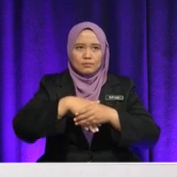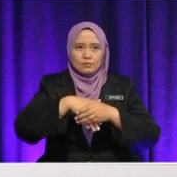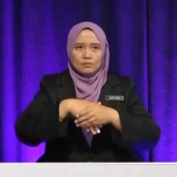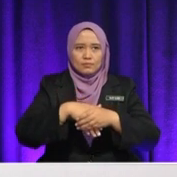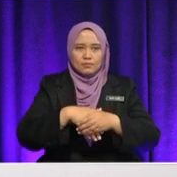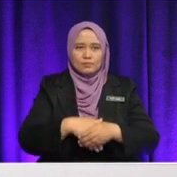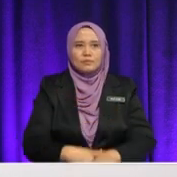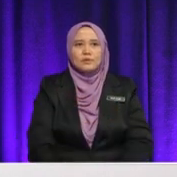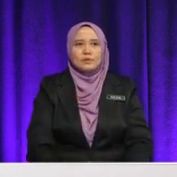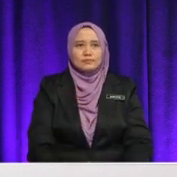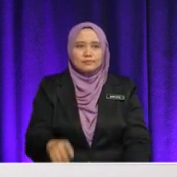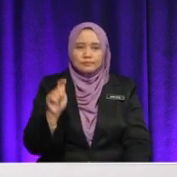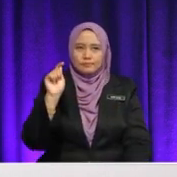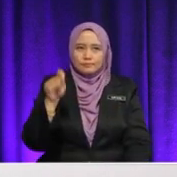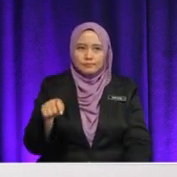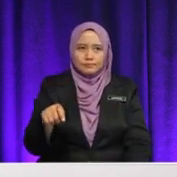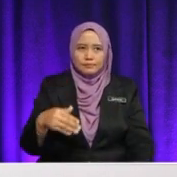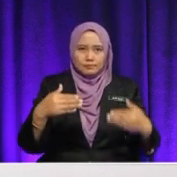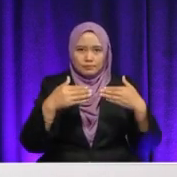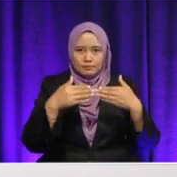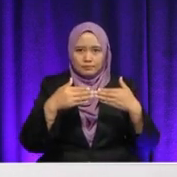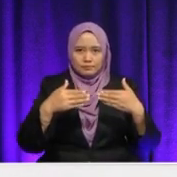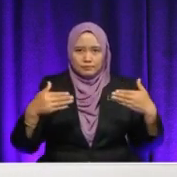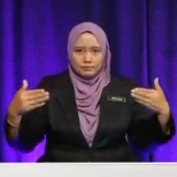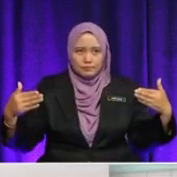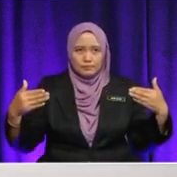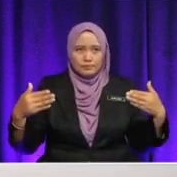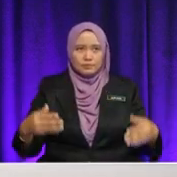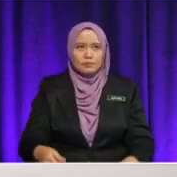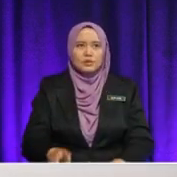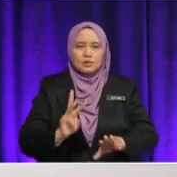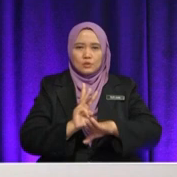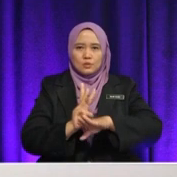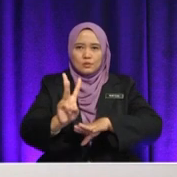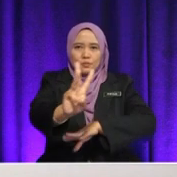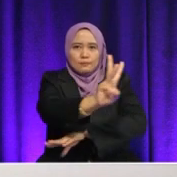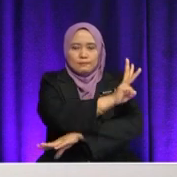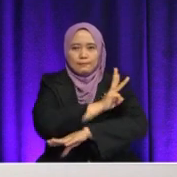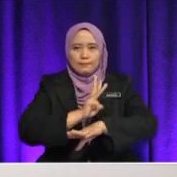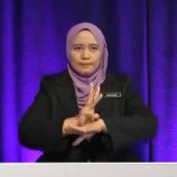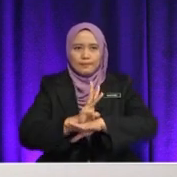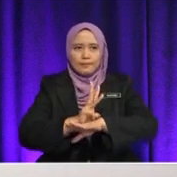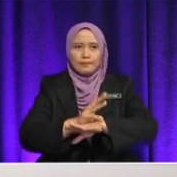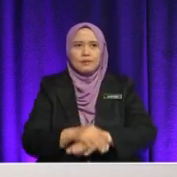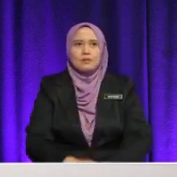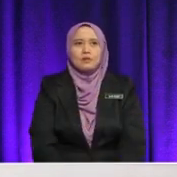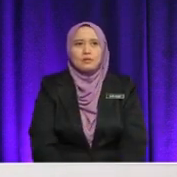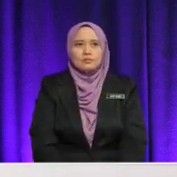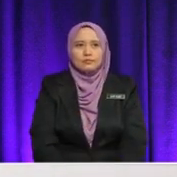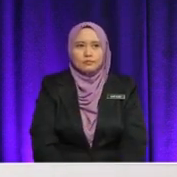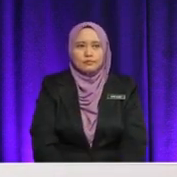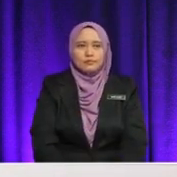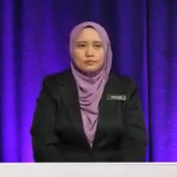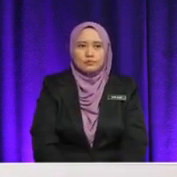suruhanjaya itu Harun itu burger Oke kenapa Sebab Surajaya ini ya akan menguruskan proses ini ada yang Hai